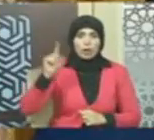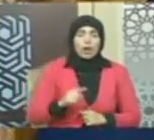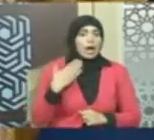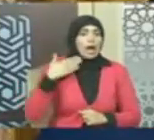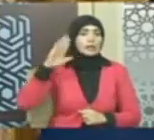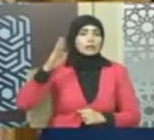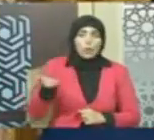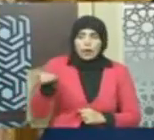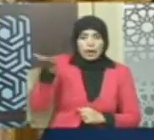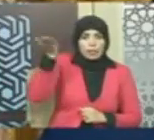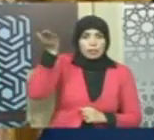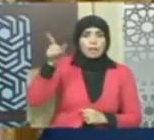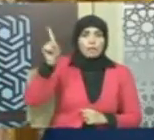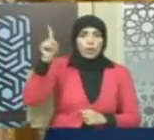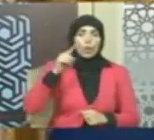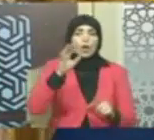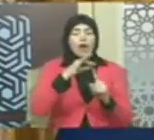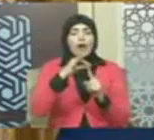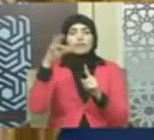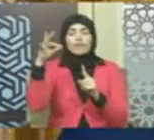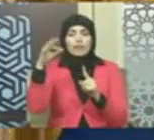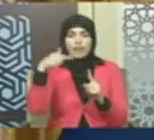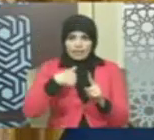عز وجل اختارني